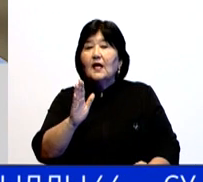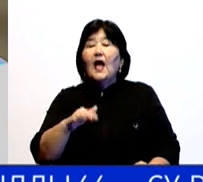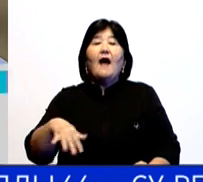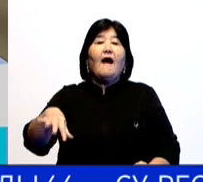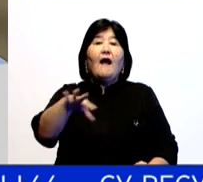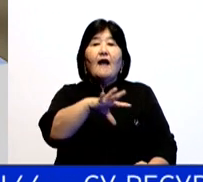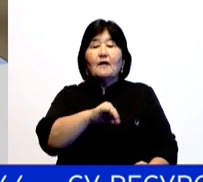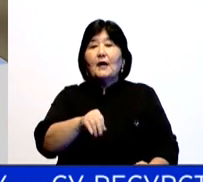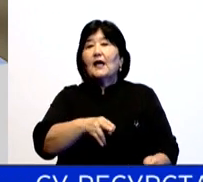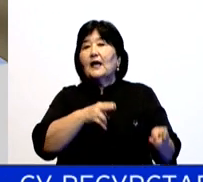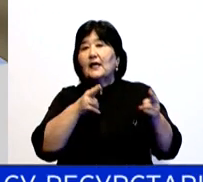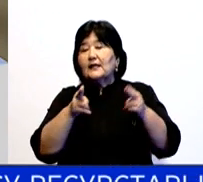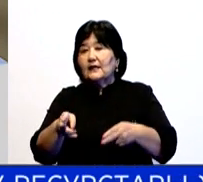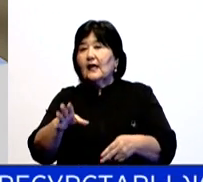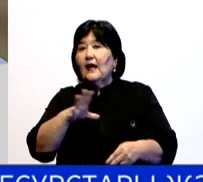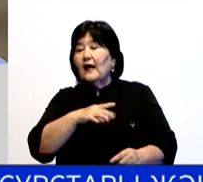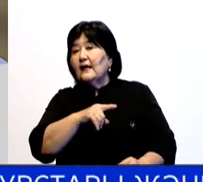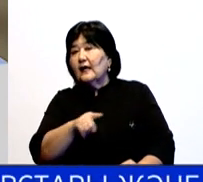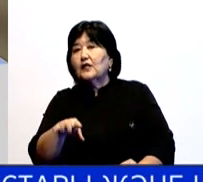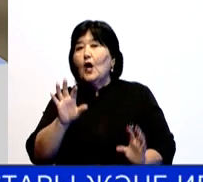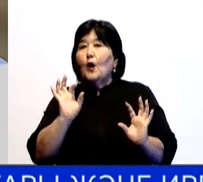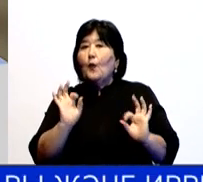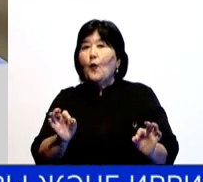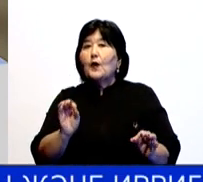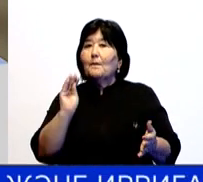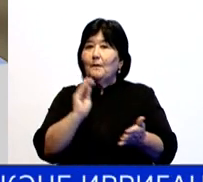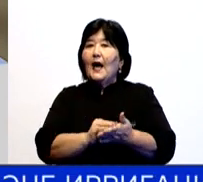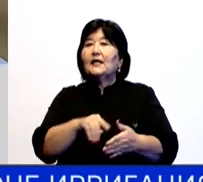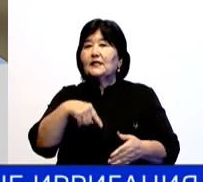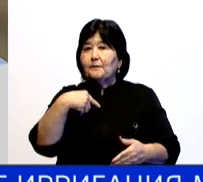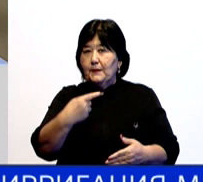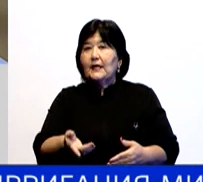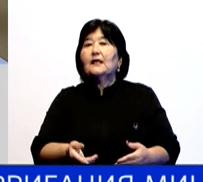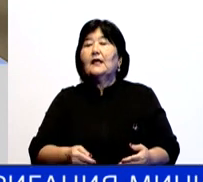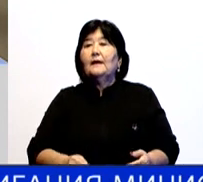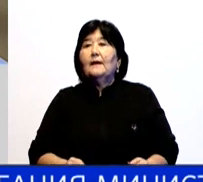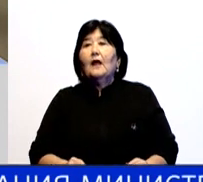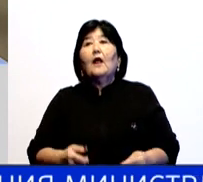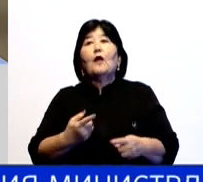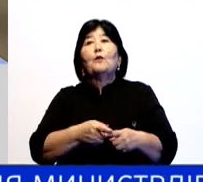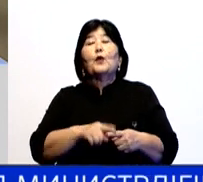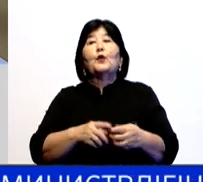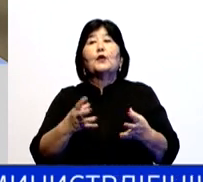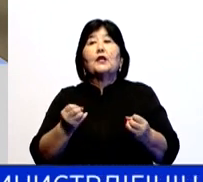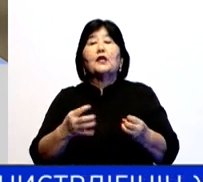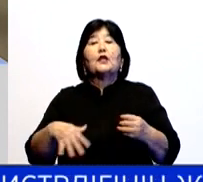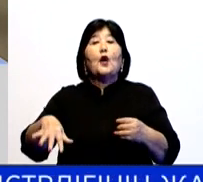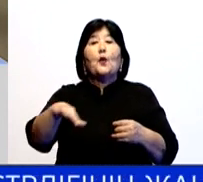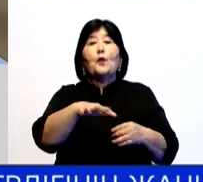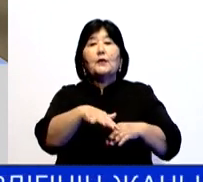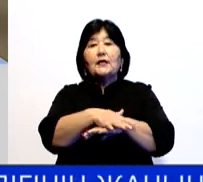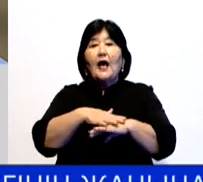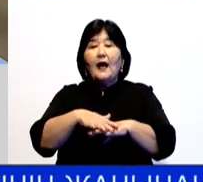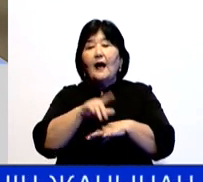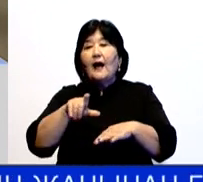аймаққа жасаған сапары аясында оң бағасын берді. Бұл енді өңір халқының